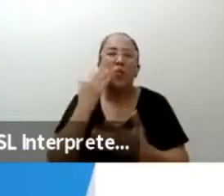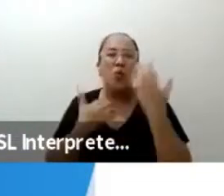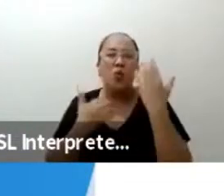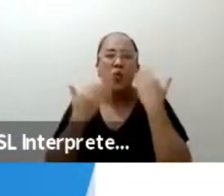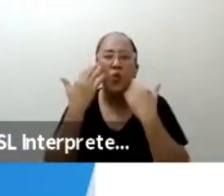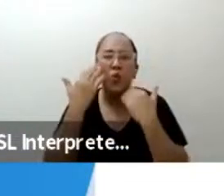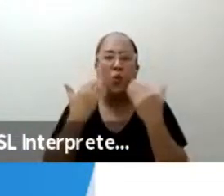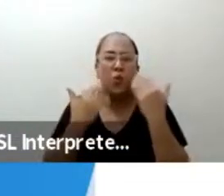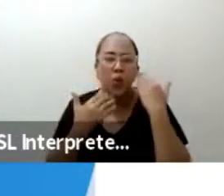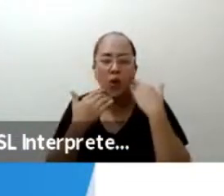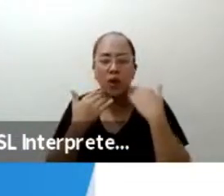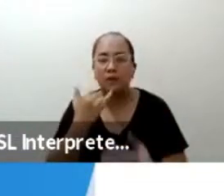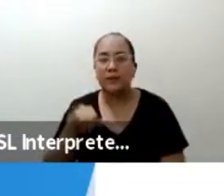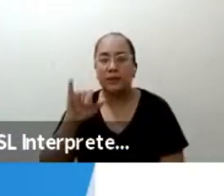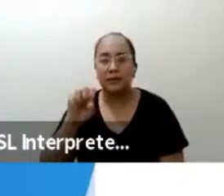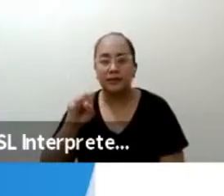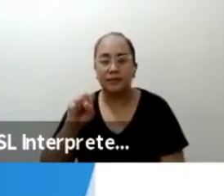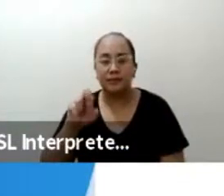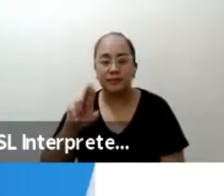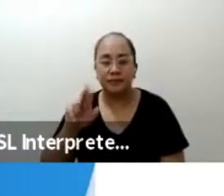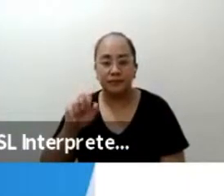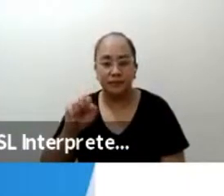Israel,